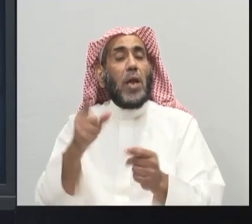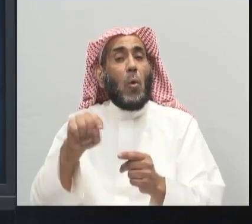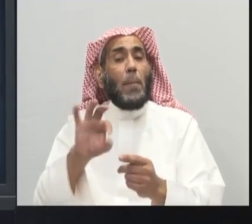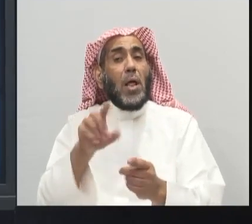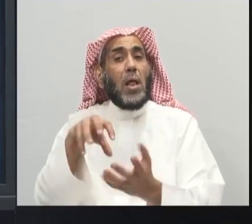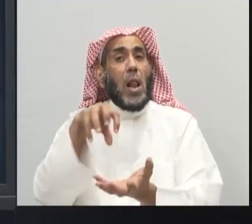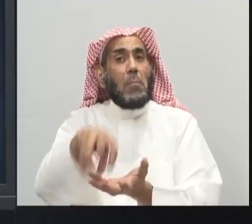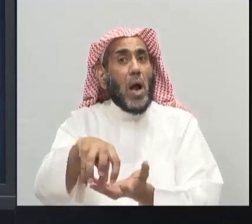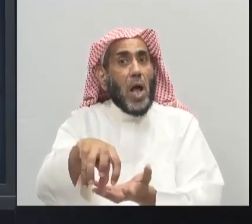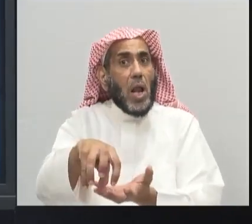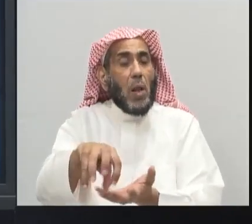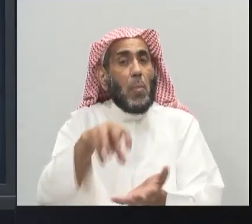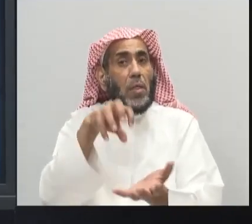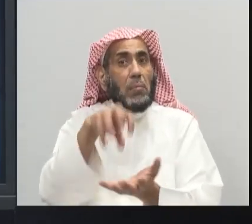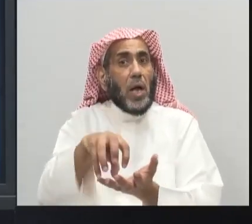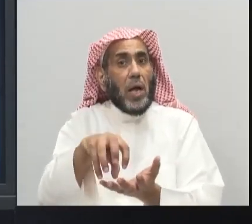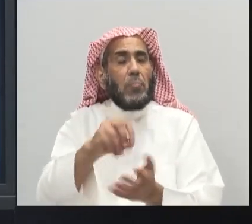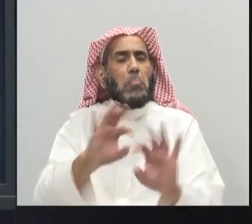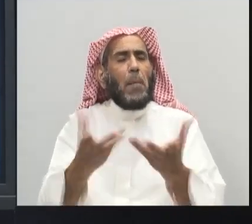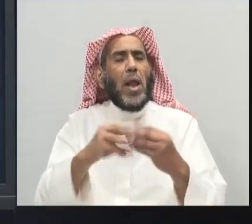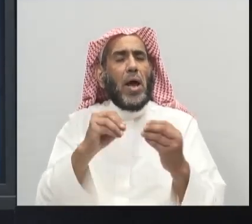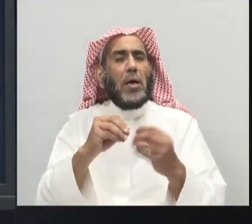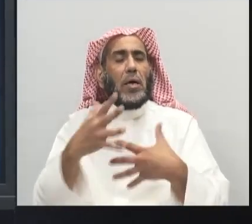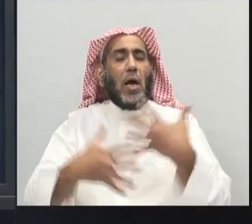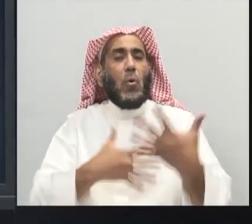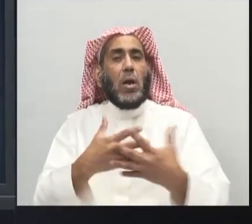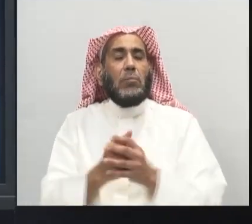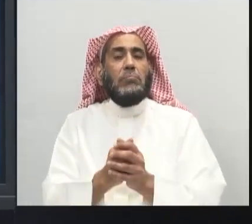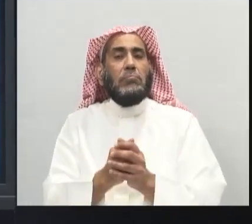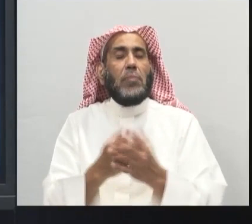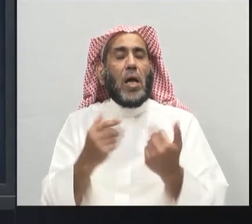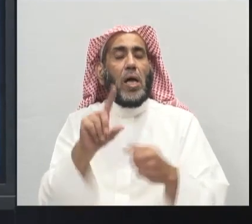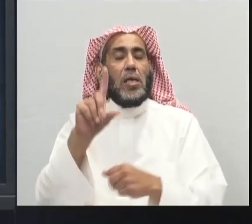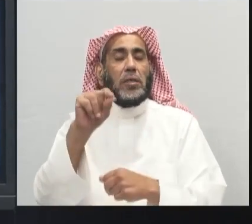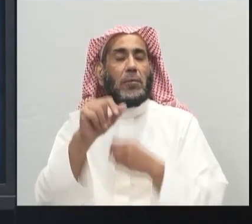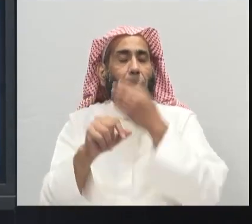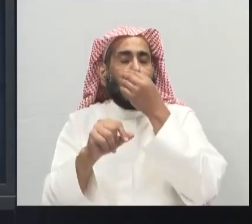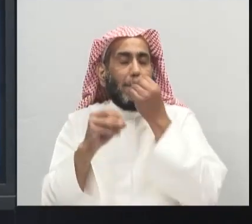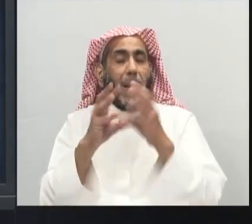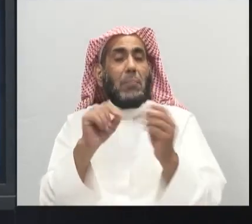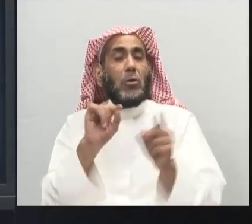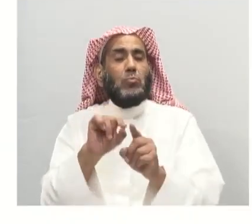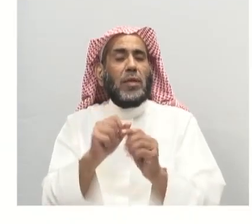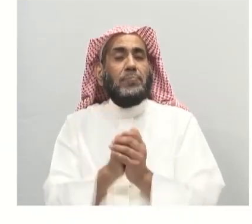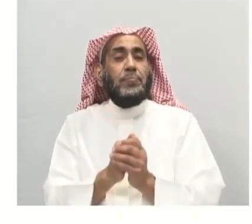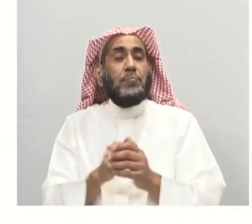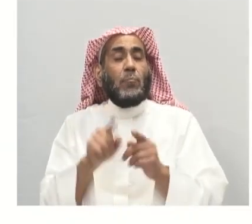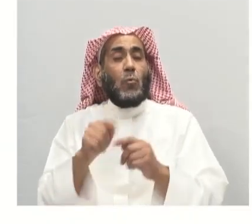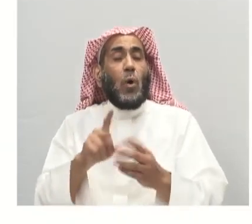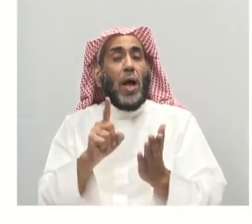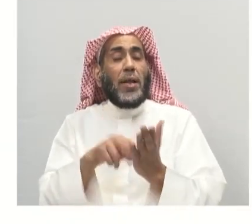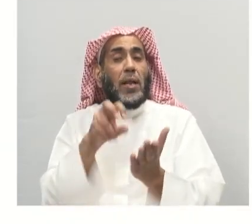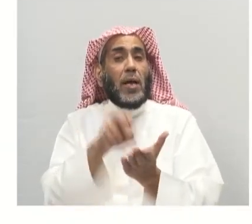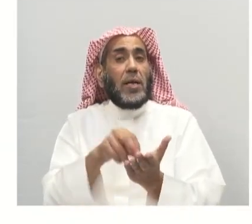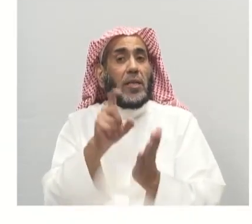ما معنى نطاق تطبيق القانون من حيث المكان احسنتم المقصود بذلك هو ان القاعده